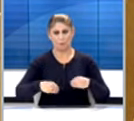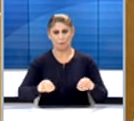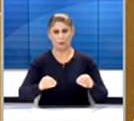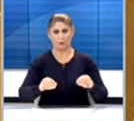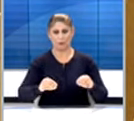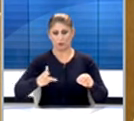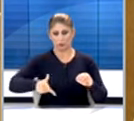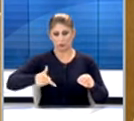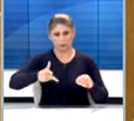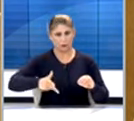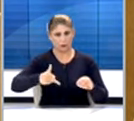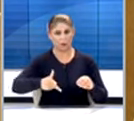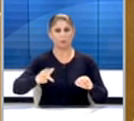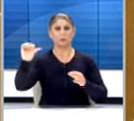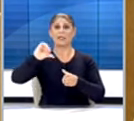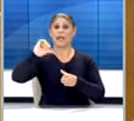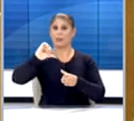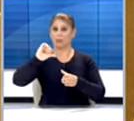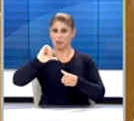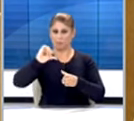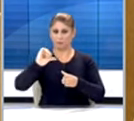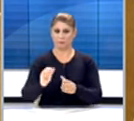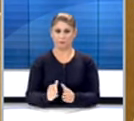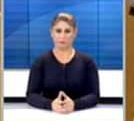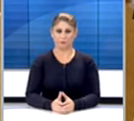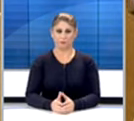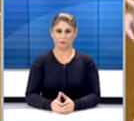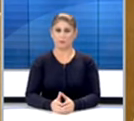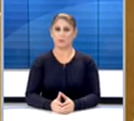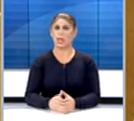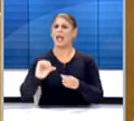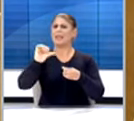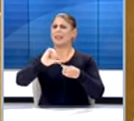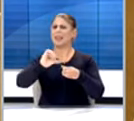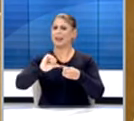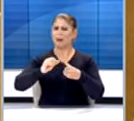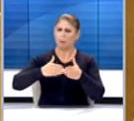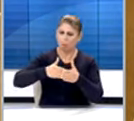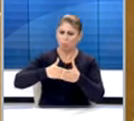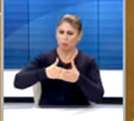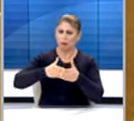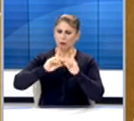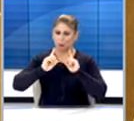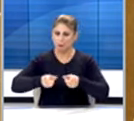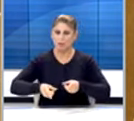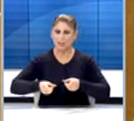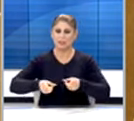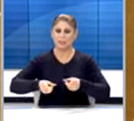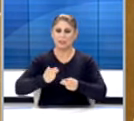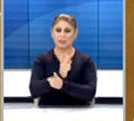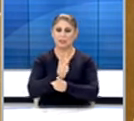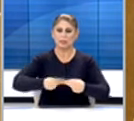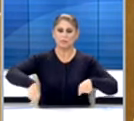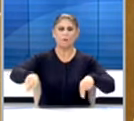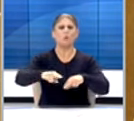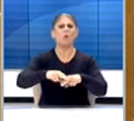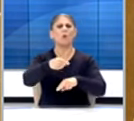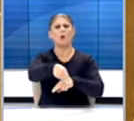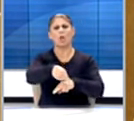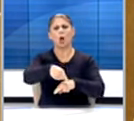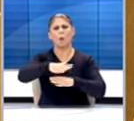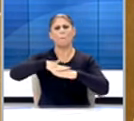του σιδηροδρόμου και της ΕΙΔΑΠ. Και στην ΕΙΔΑΠ σκοντάψατε επάνω στις αποφάσεις του Συμβουλίου της Επικρατείας,